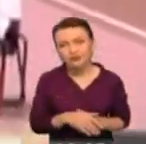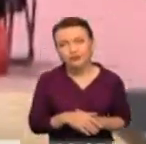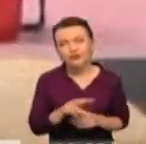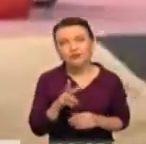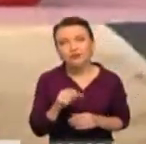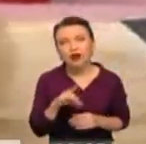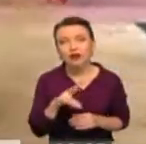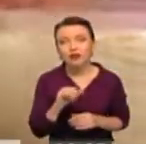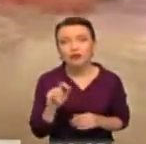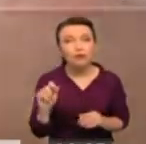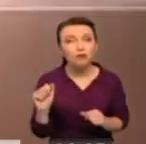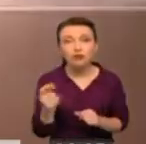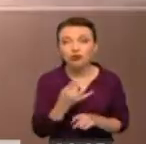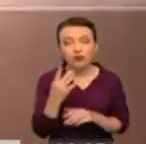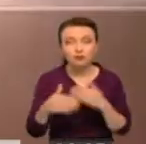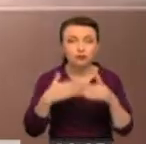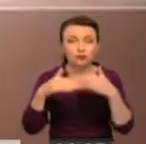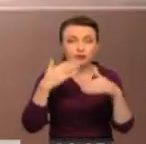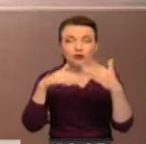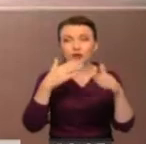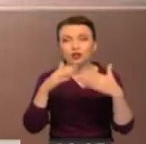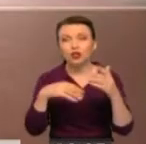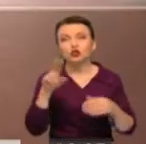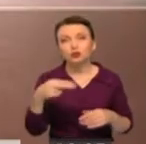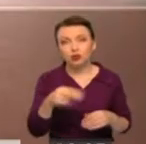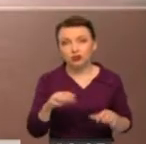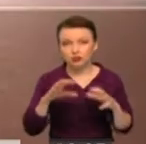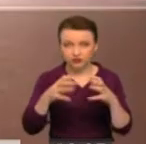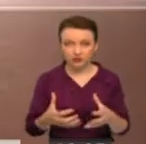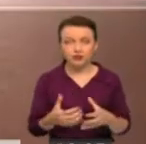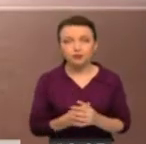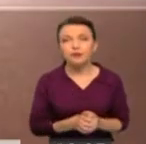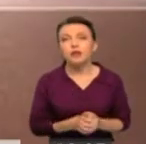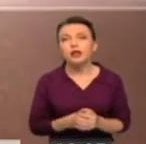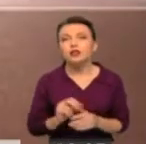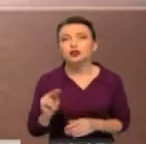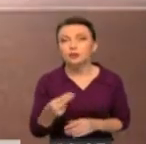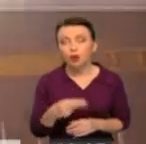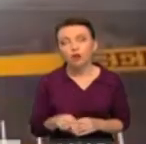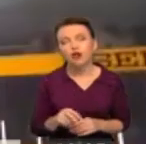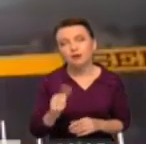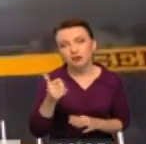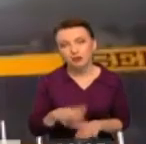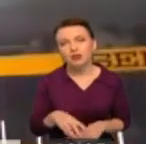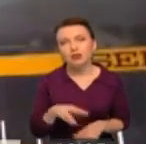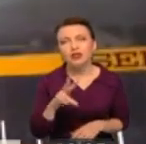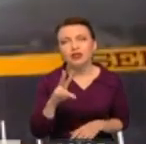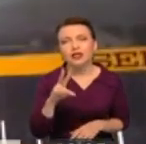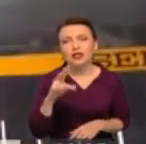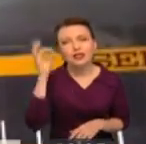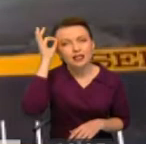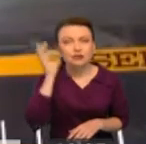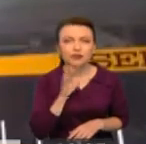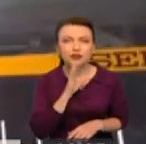Марина вперше в кар'єрі піднялася на п'єдестал пошани чемпіонату світу. Чемпіонку ж стала німкеня Малайка Міхамбо з